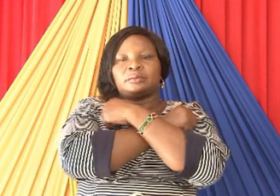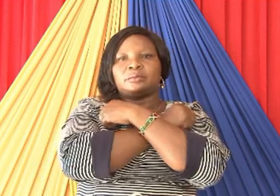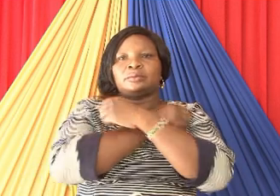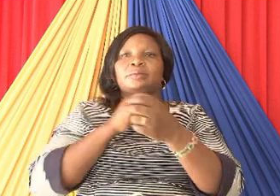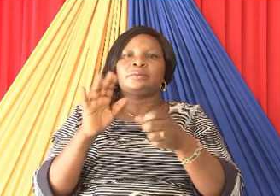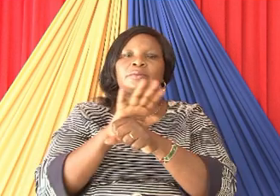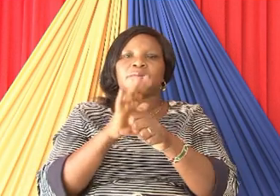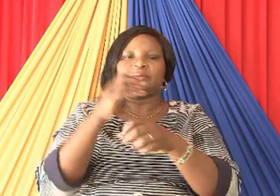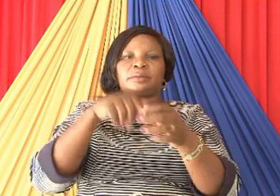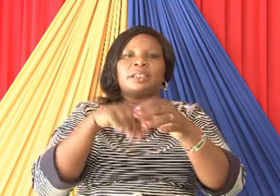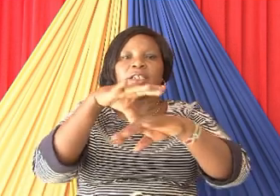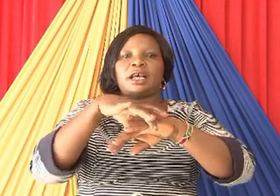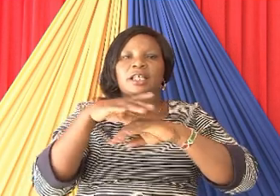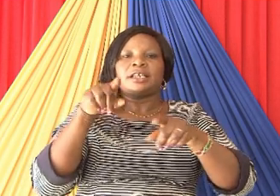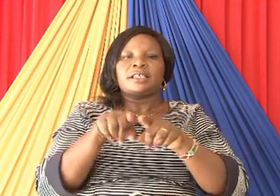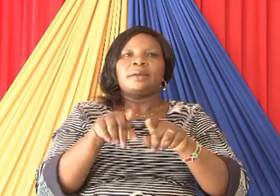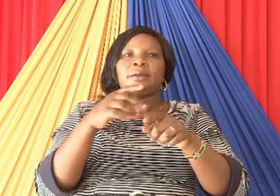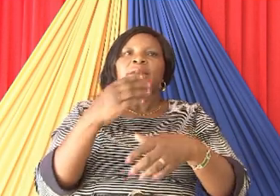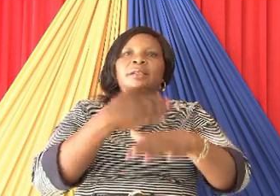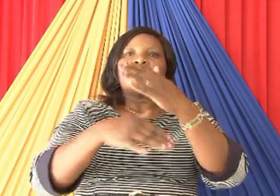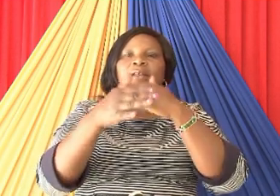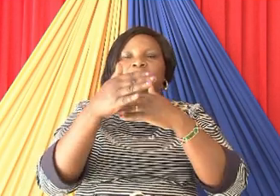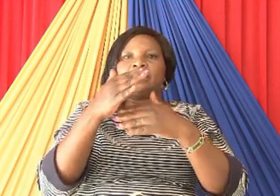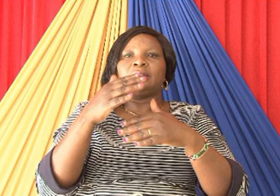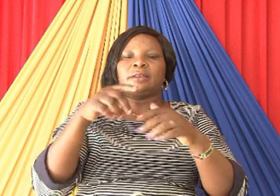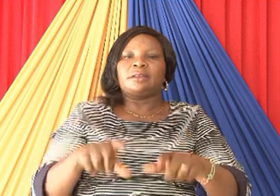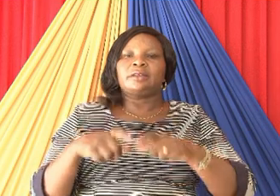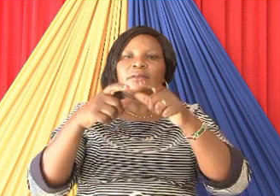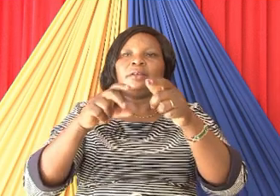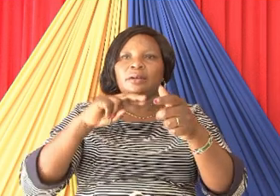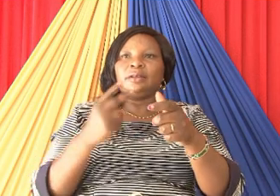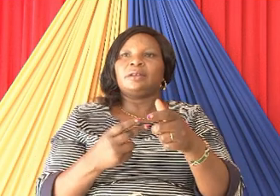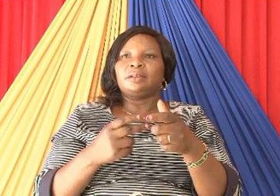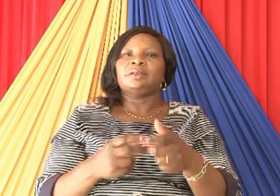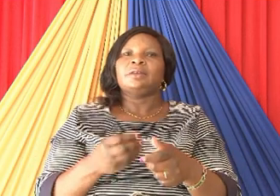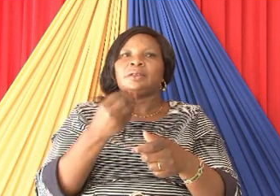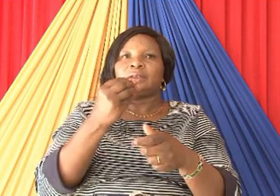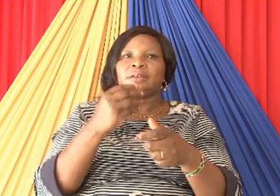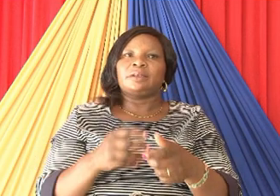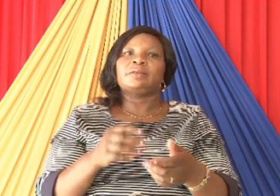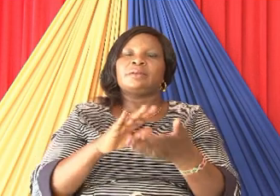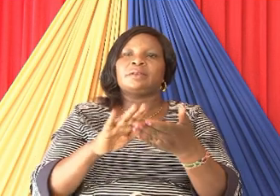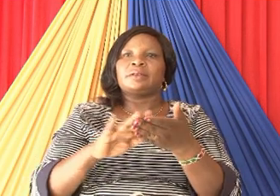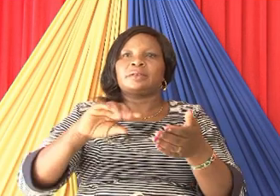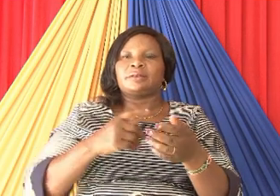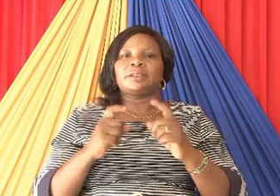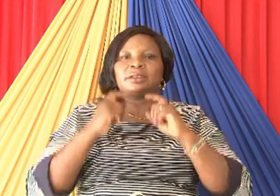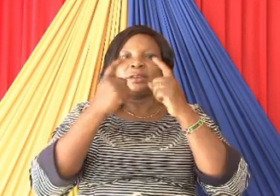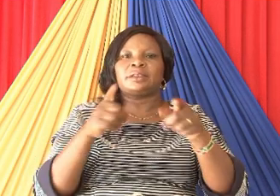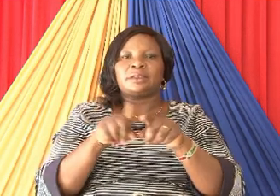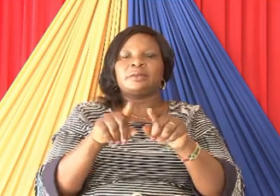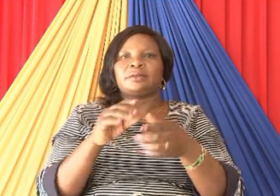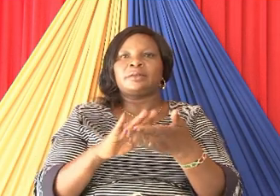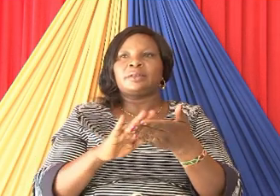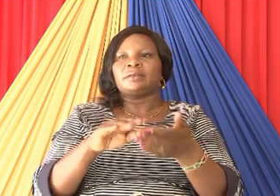yatimizwe hapa duniani na kule mbinguni. Utupe leo riziki yetu, usamehe makosa yetu kama nasi tunavyosamehe